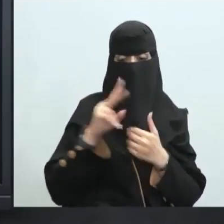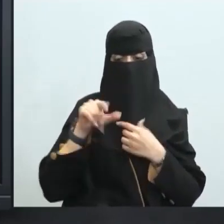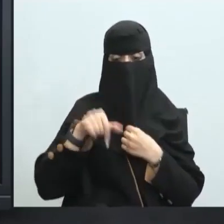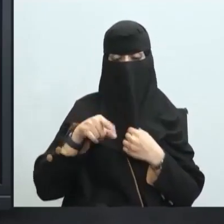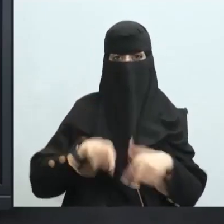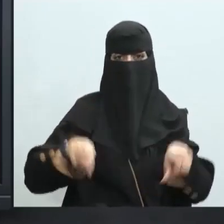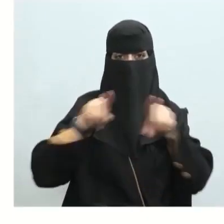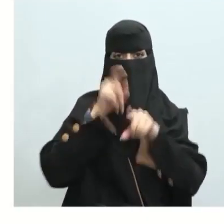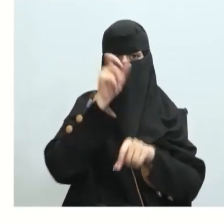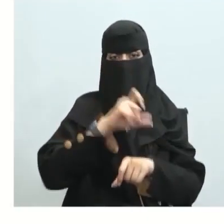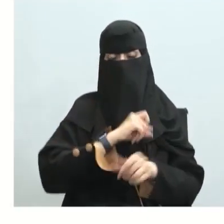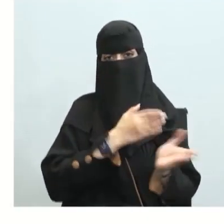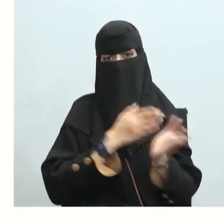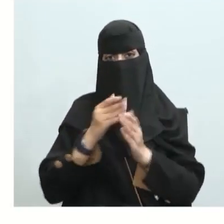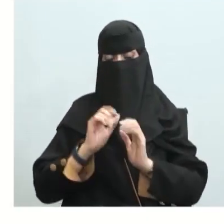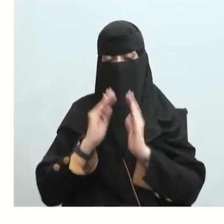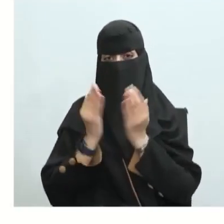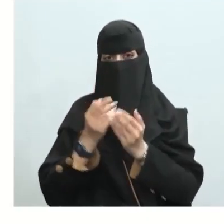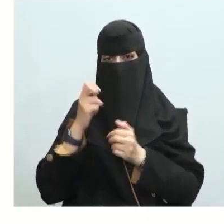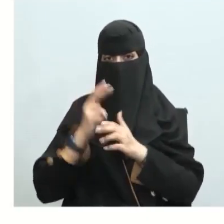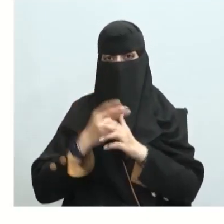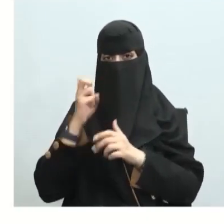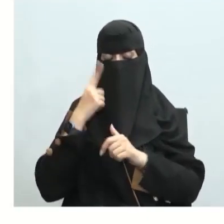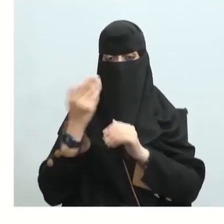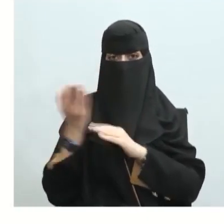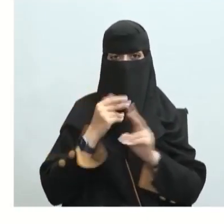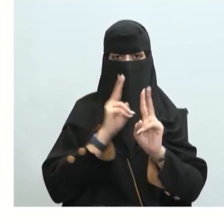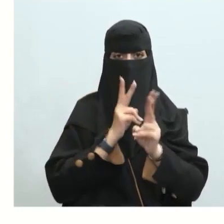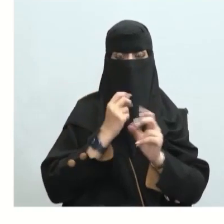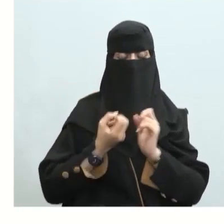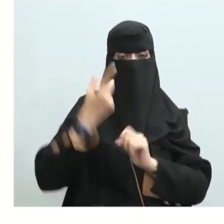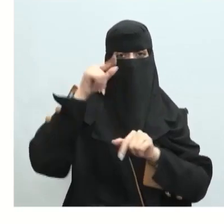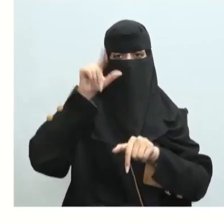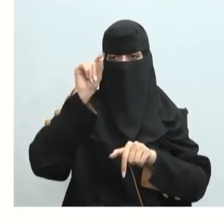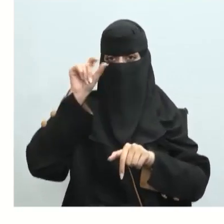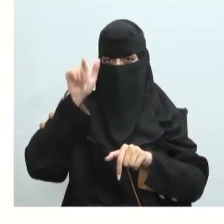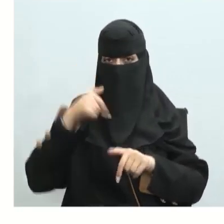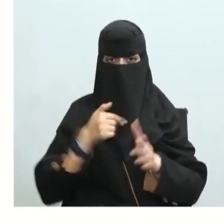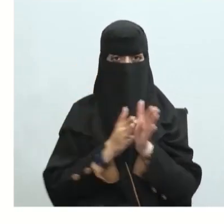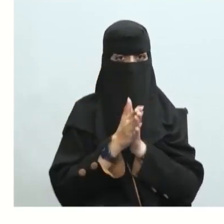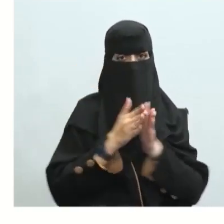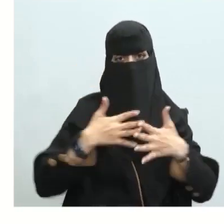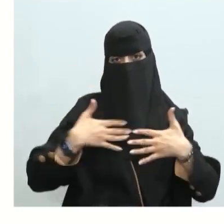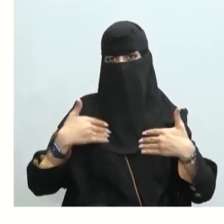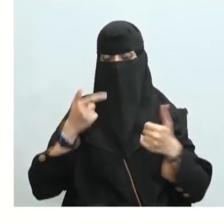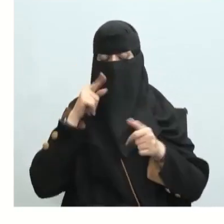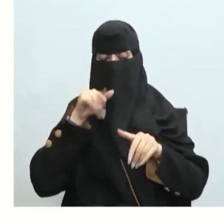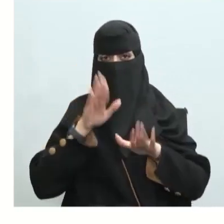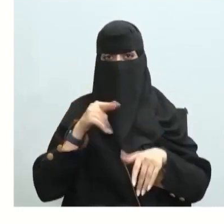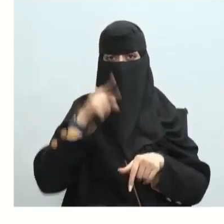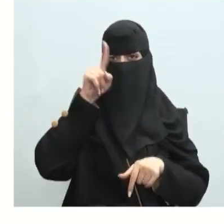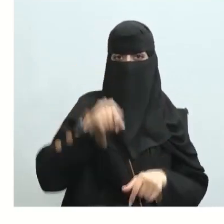الطالب يدعوك طلاب الصف الثاني الثانوي الى حفل الابداعي حيث التميز والامتاع ومن موعدنا